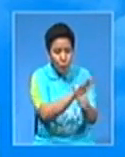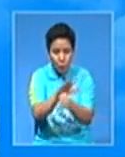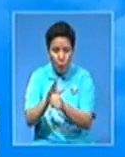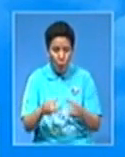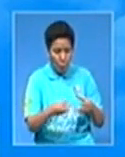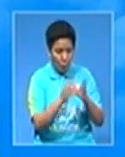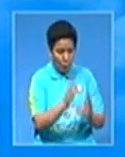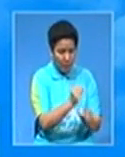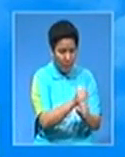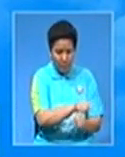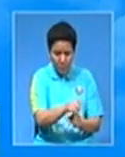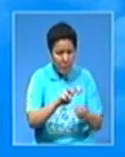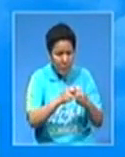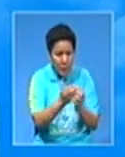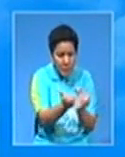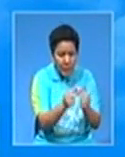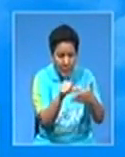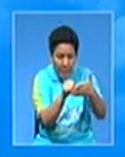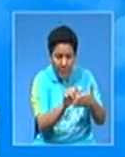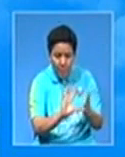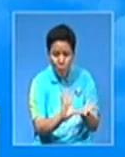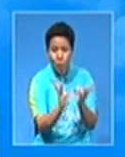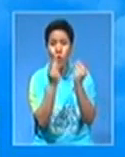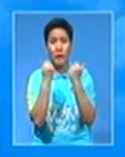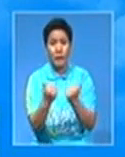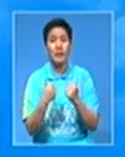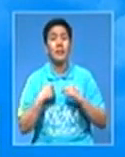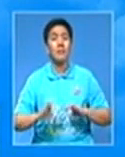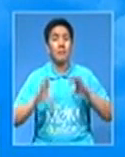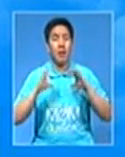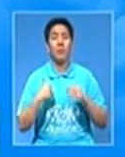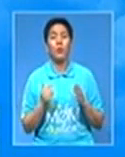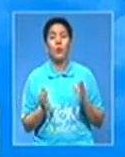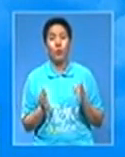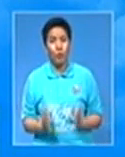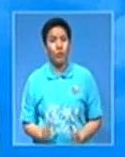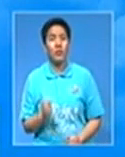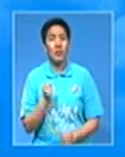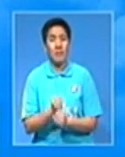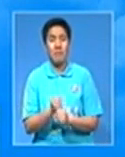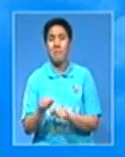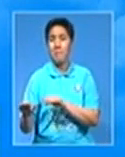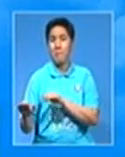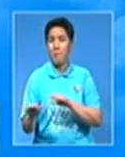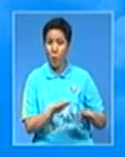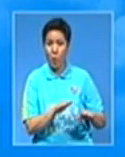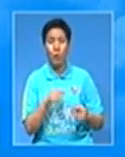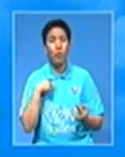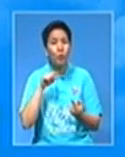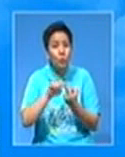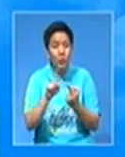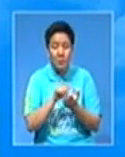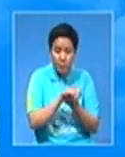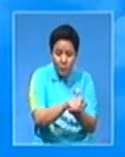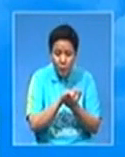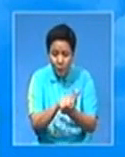ในสังกัดได้แก้ไขปัญหาหนี้สินเป็นส่วนรวมได้แล้วรัฐบาลก็จะมีทรัพยากรบุคคลที่มีความพร้อมในการให้การบ